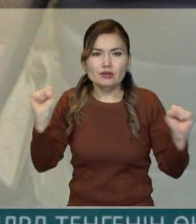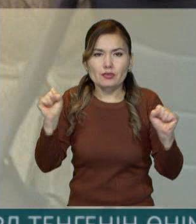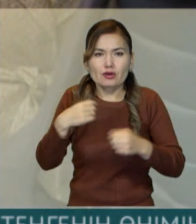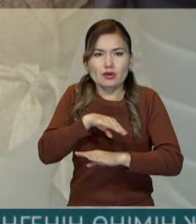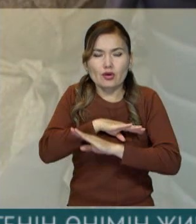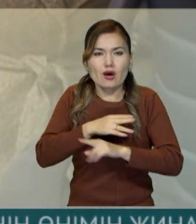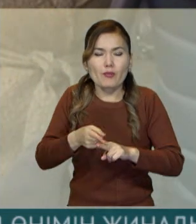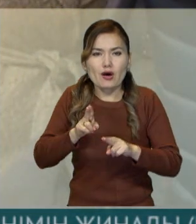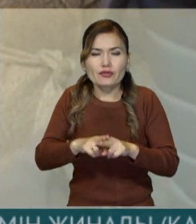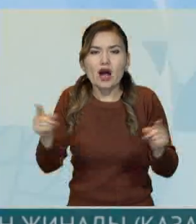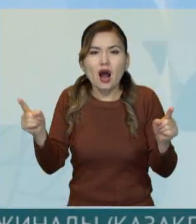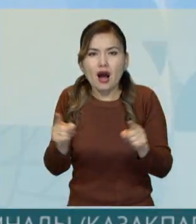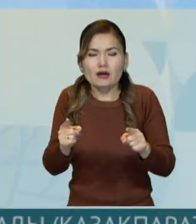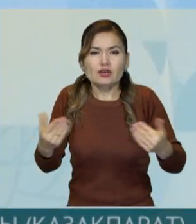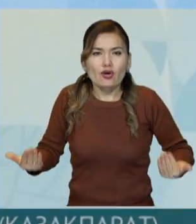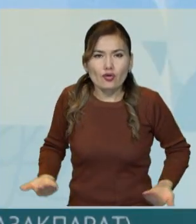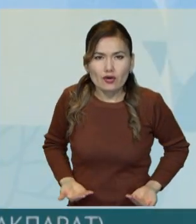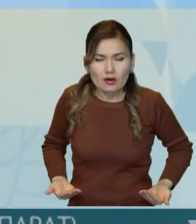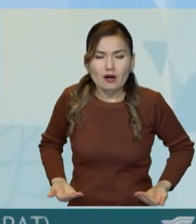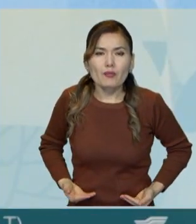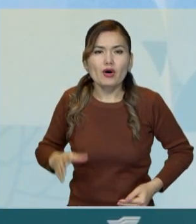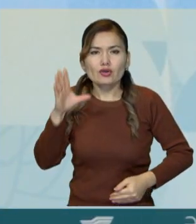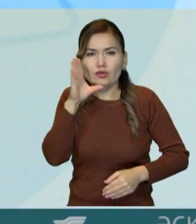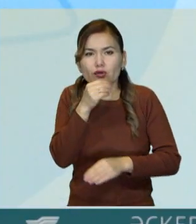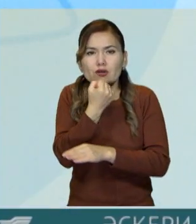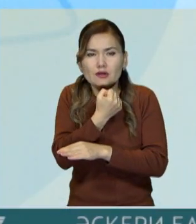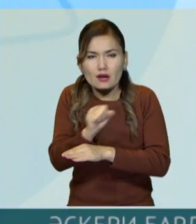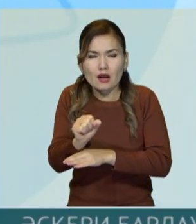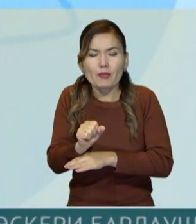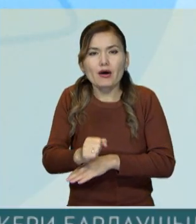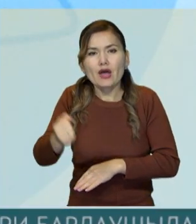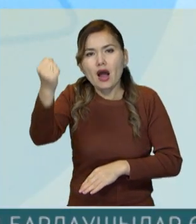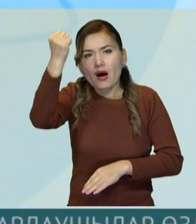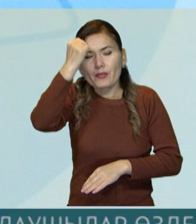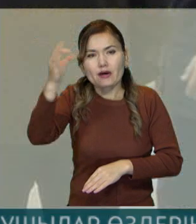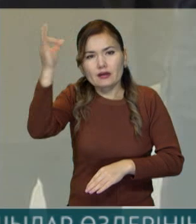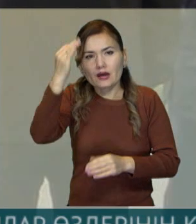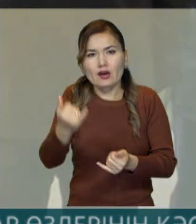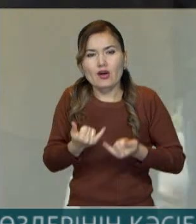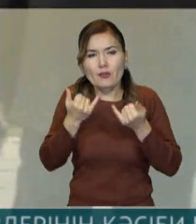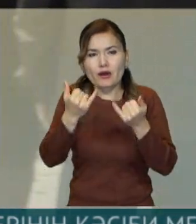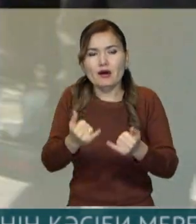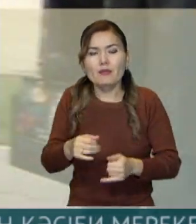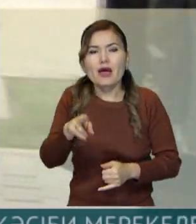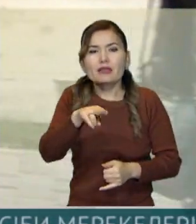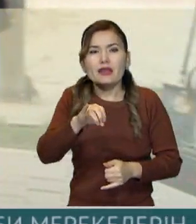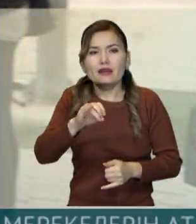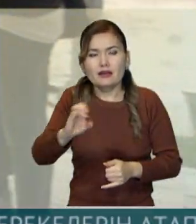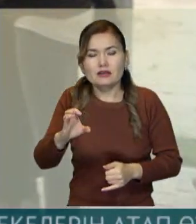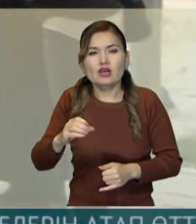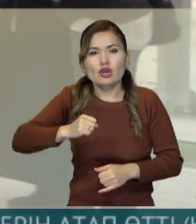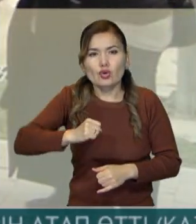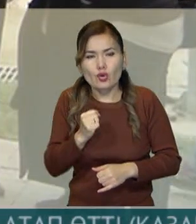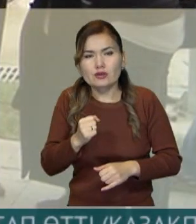ғұмырында спортта сара жолын қалыптастырып үлгерген жарқын тұлғаны еске алуға арналған шараға Денистің достары, жақындары